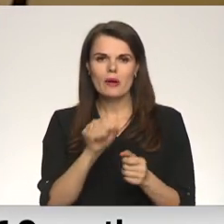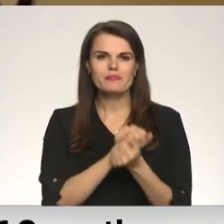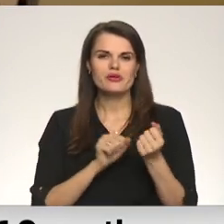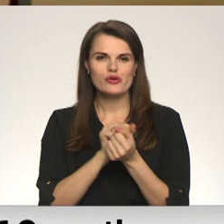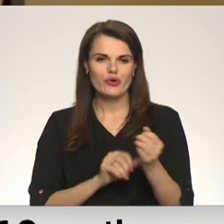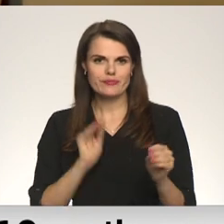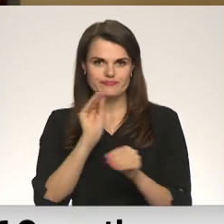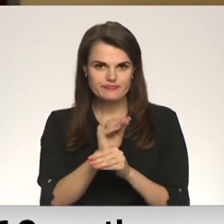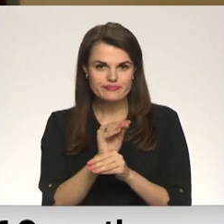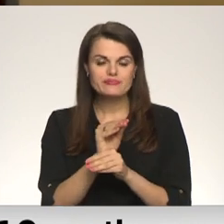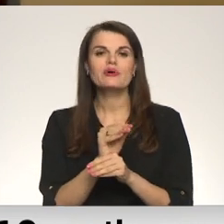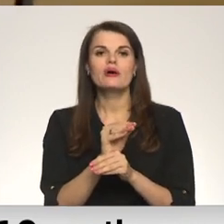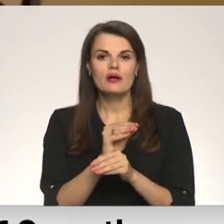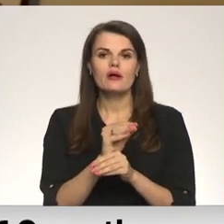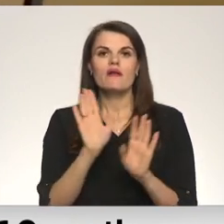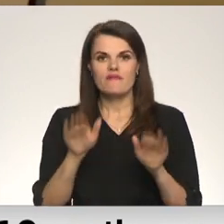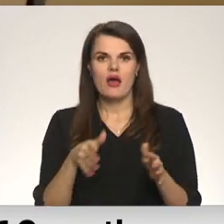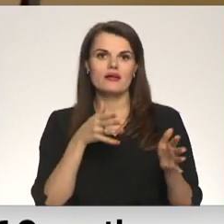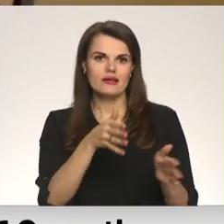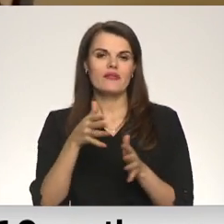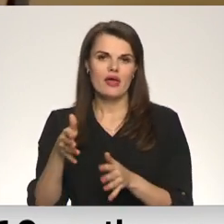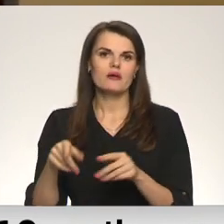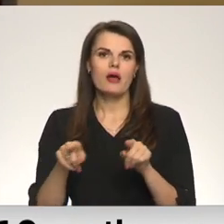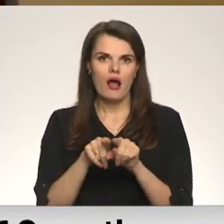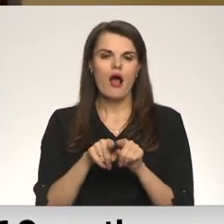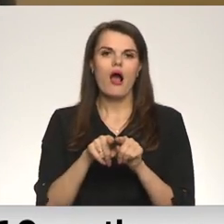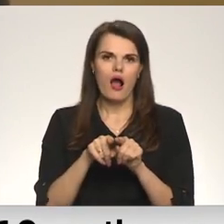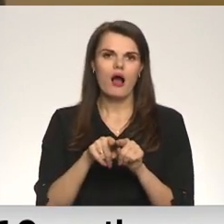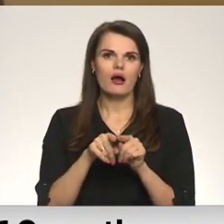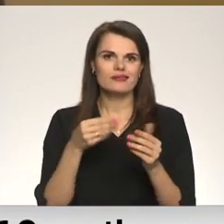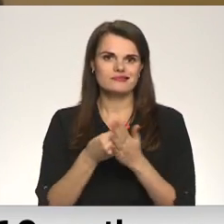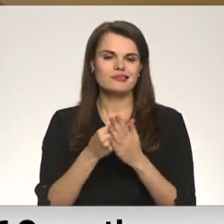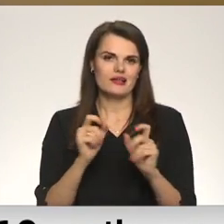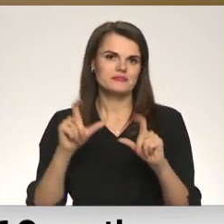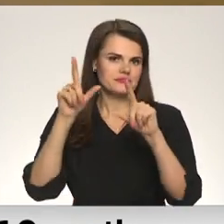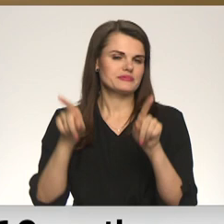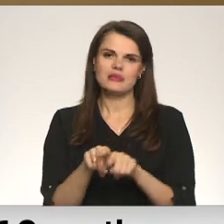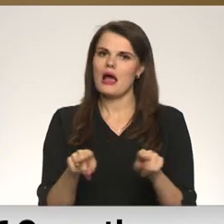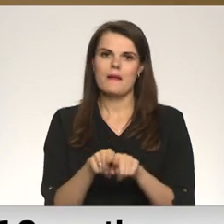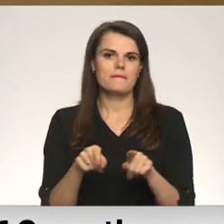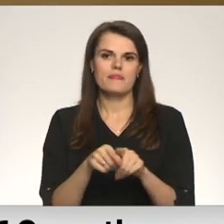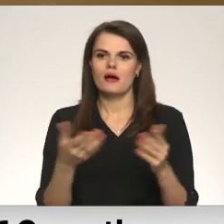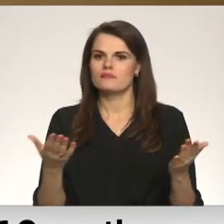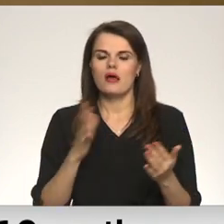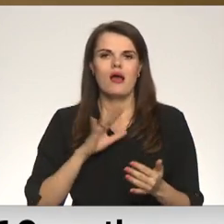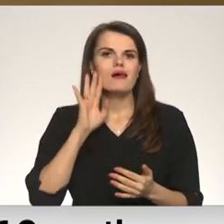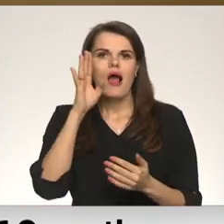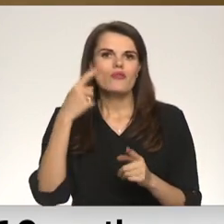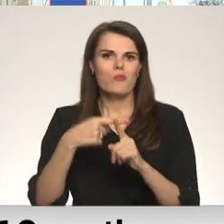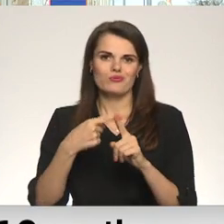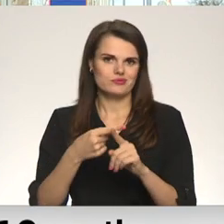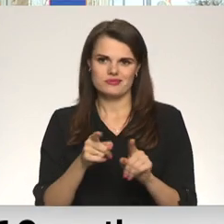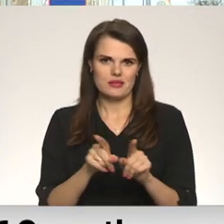enerģijas transportā, var ietekmēt spiedienu uz fosīlo enerģiju cenu. Līdz ar to no gaidāmā efekta nebūs